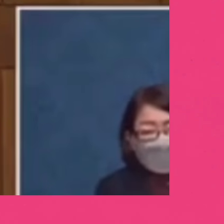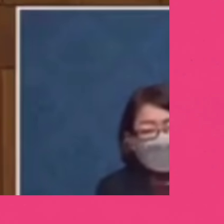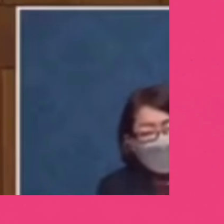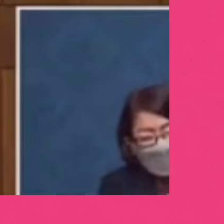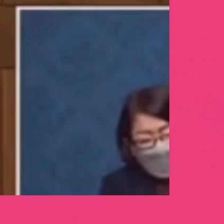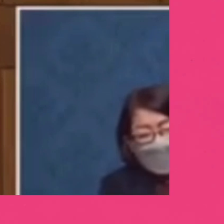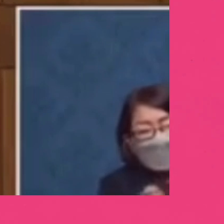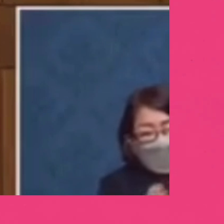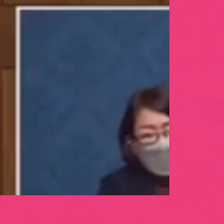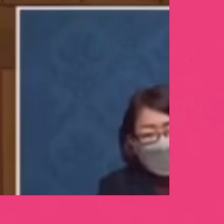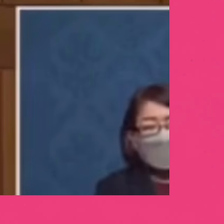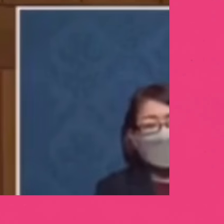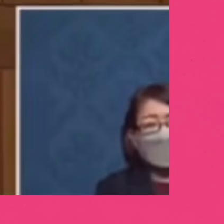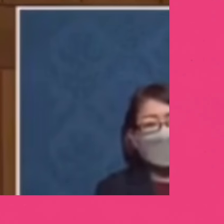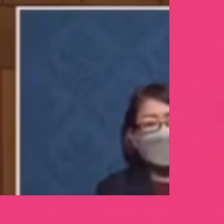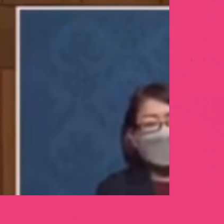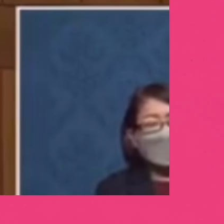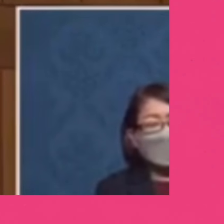ะครับเบี้ยเลี้ยง